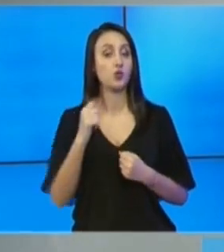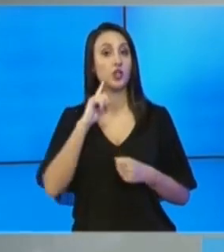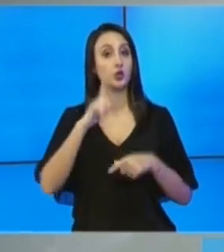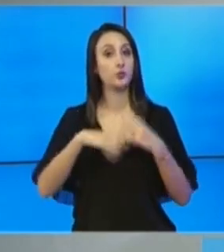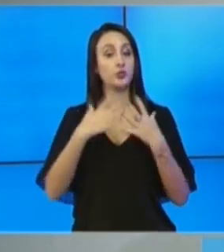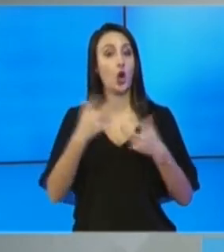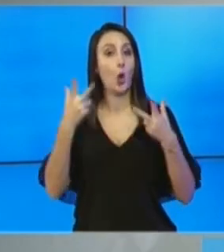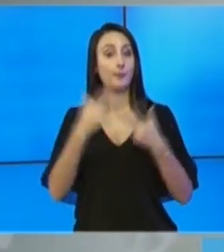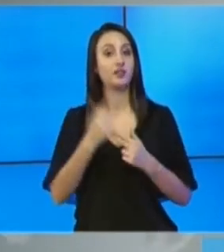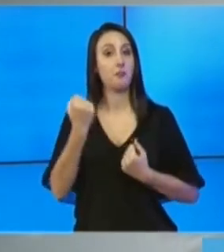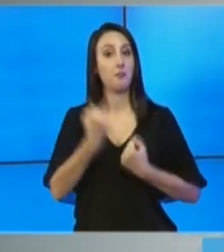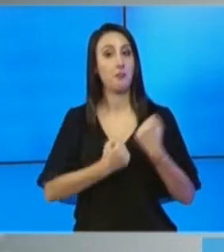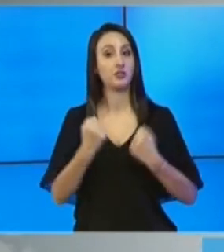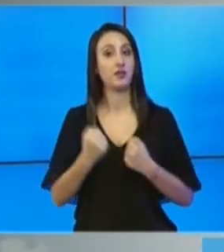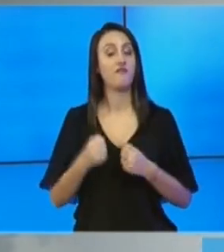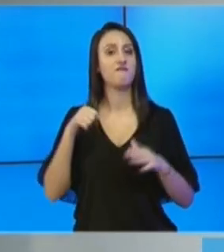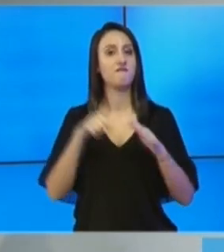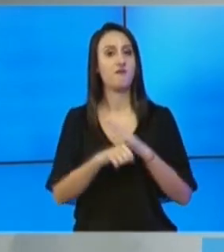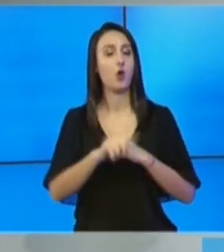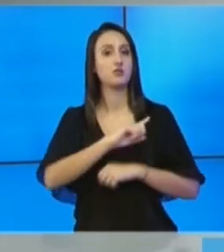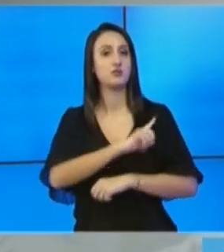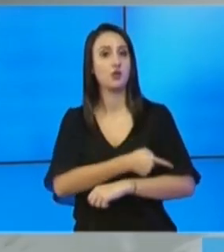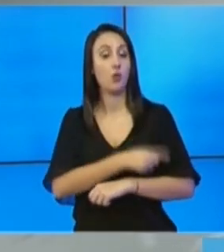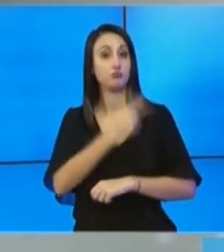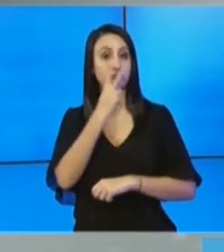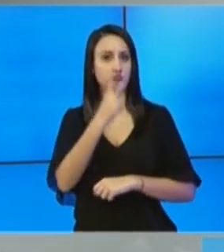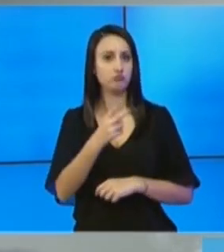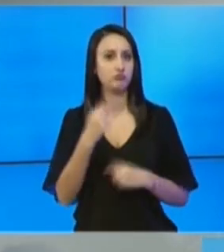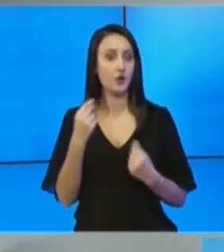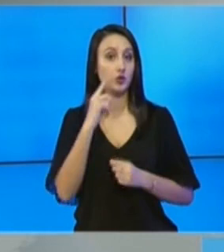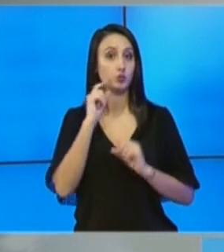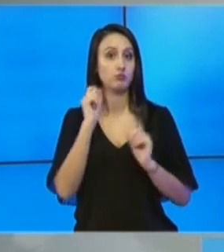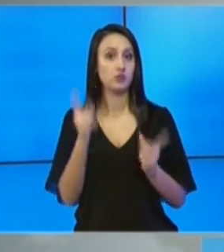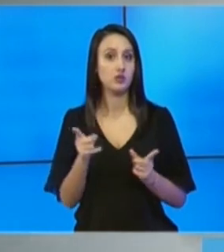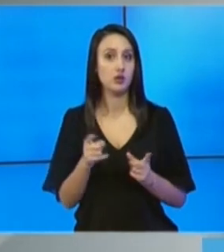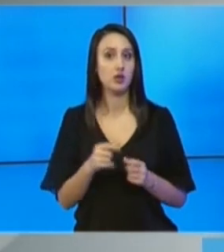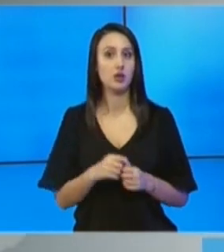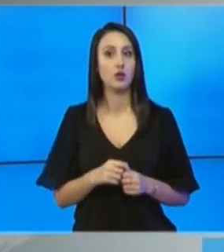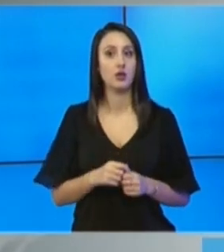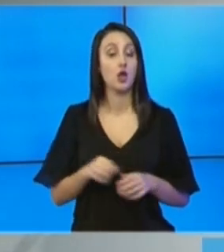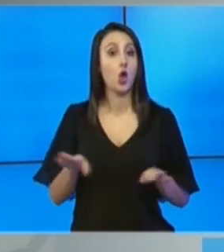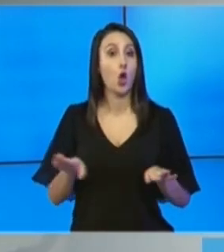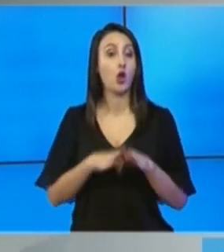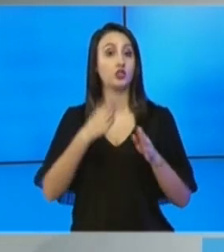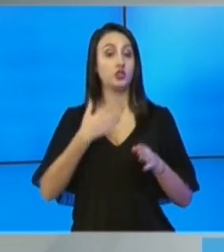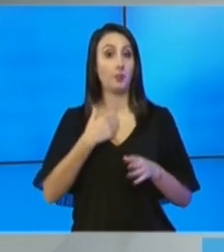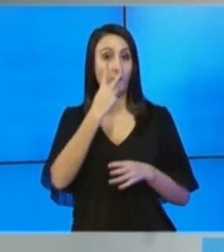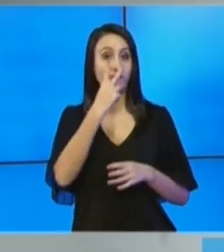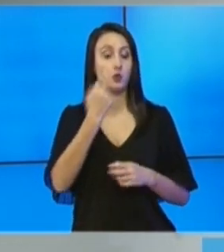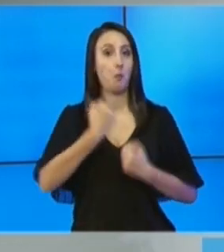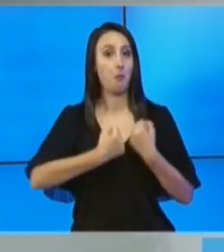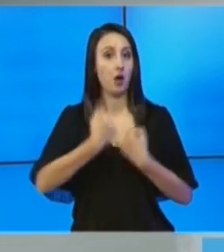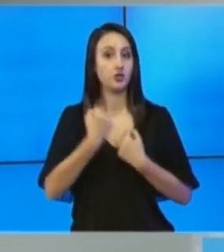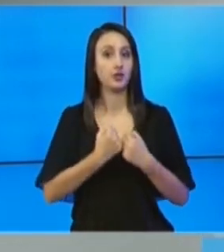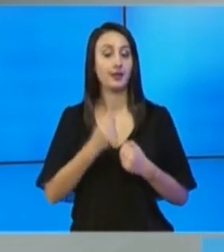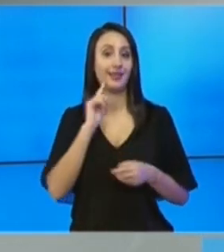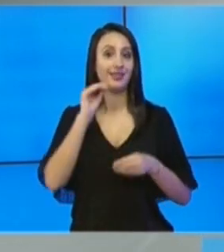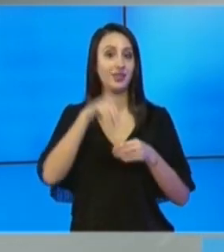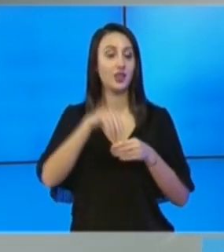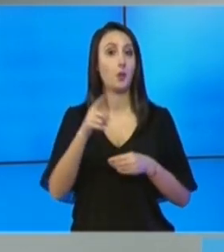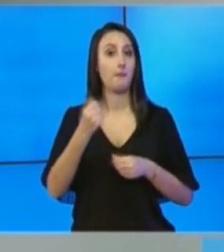După ce au oprit autoturismul, forțele de ordine au avut parte de o surpriză. Colegii mei au interceptat mașina. În